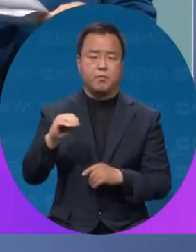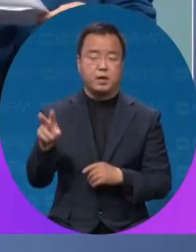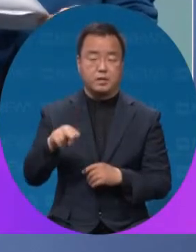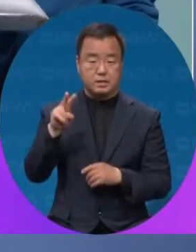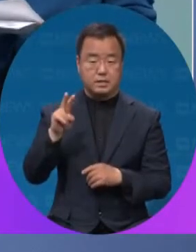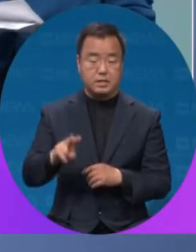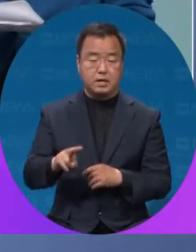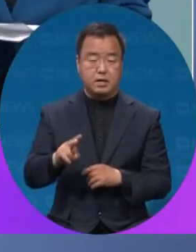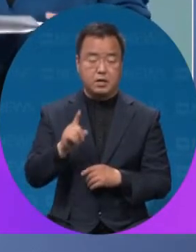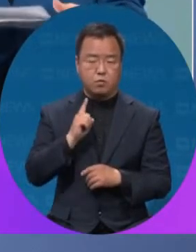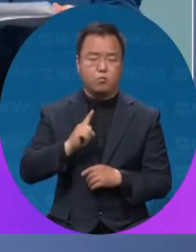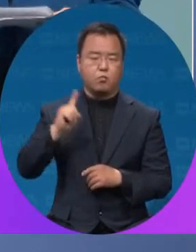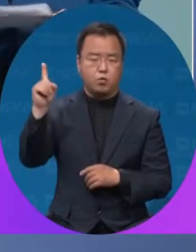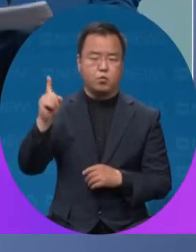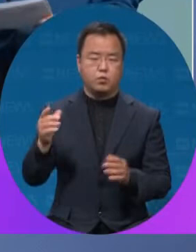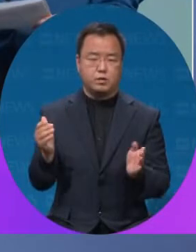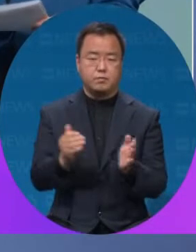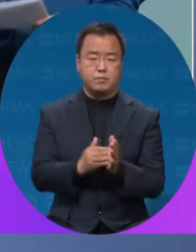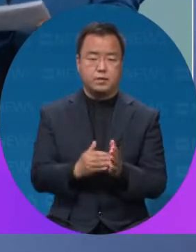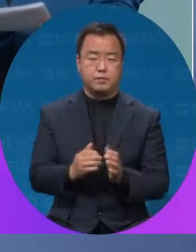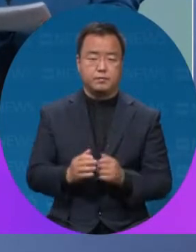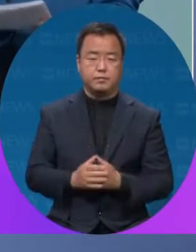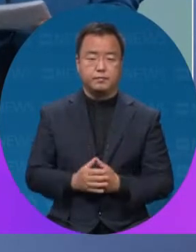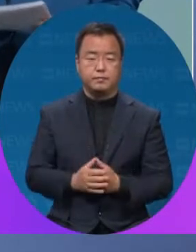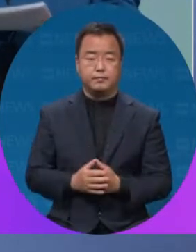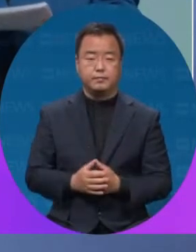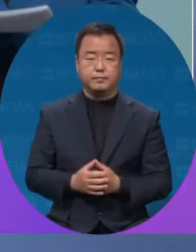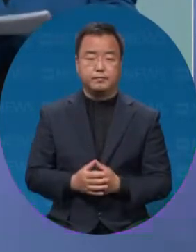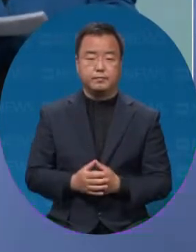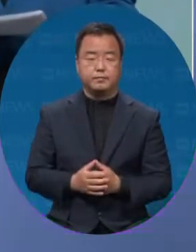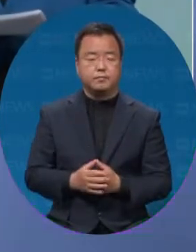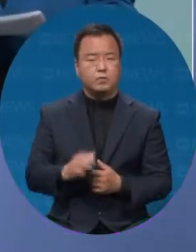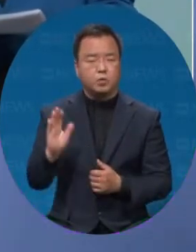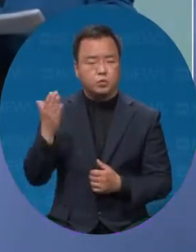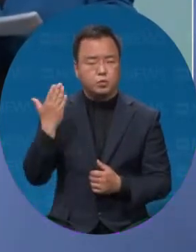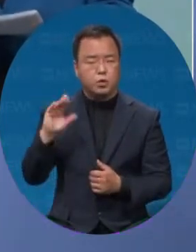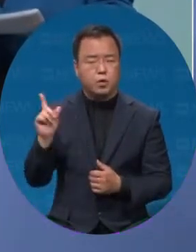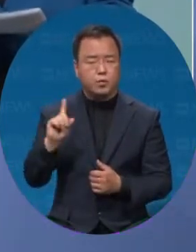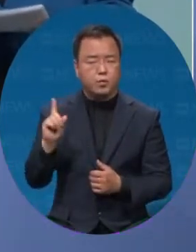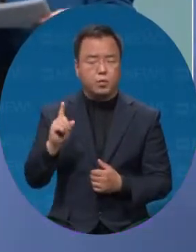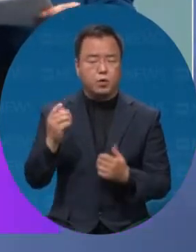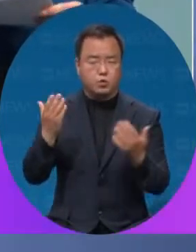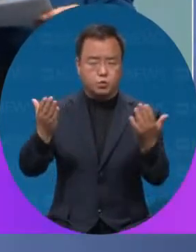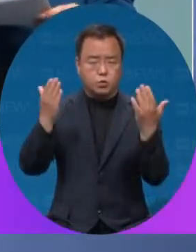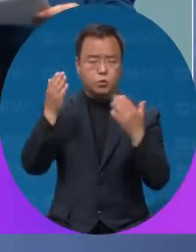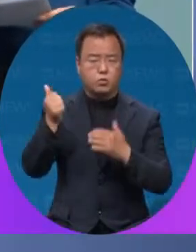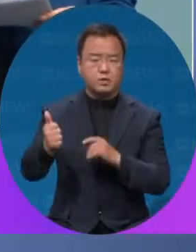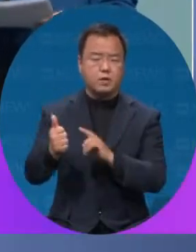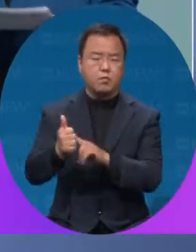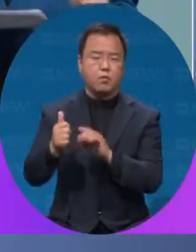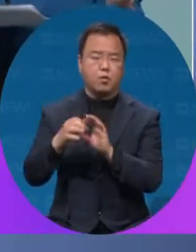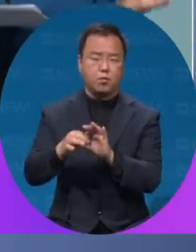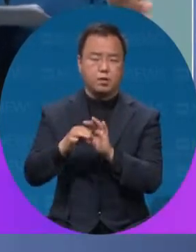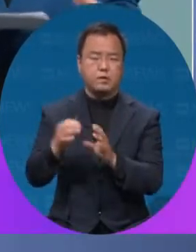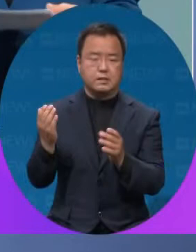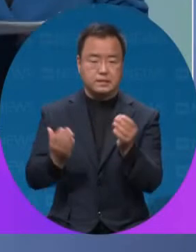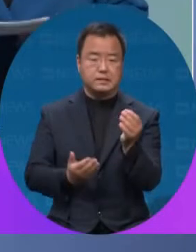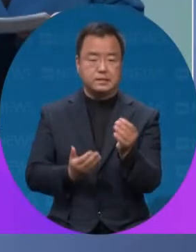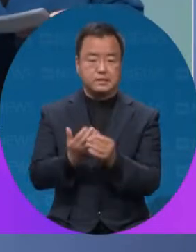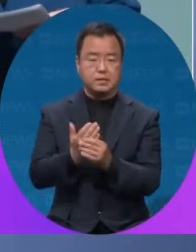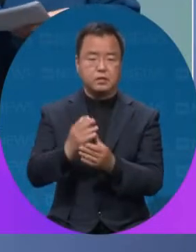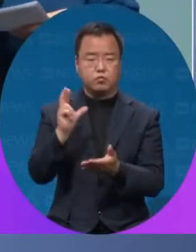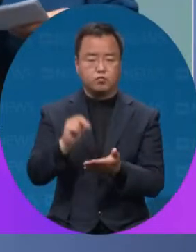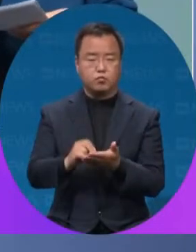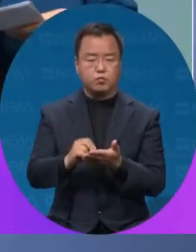100억원이 넘는 소성을 제게 관심을 모으고 있는데요 최근 제리 불의 전 총상을 둘러싸고 일어난 스캔들과